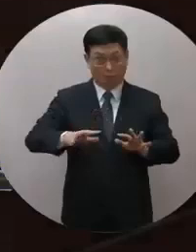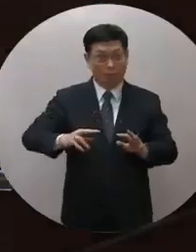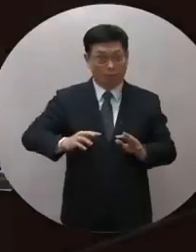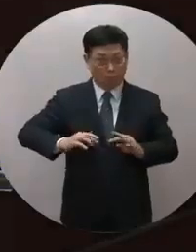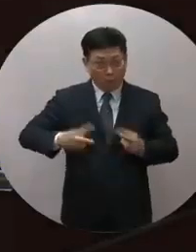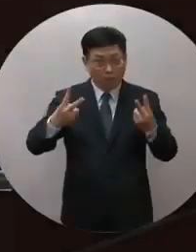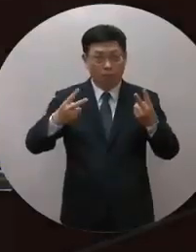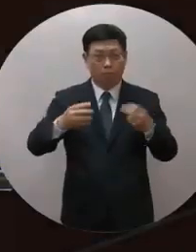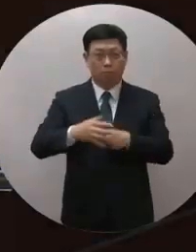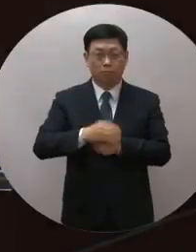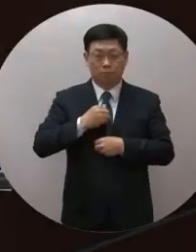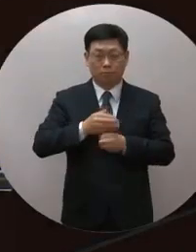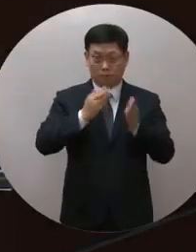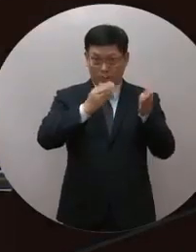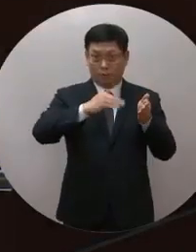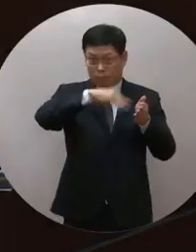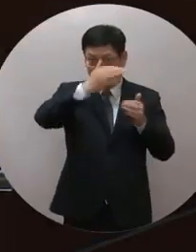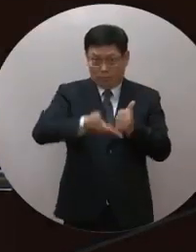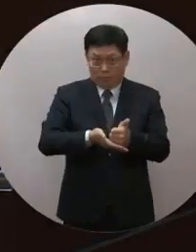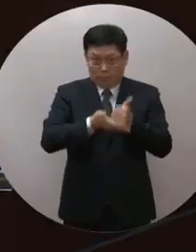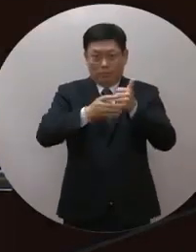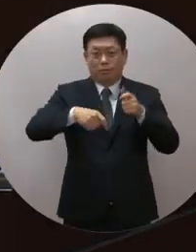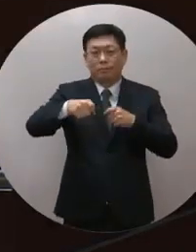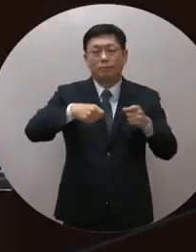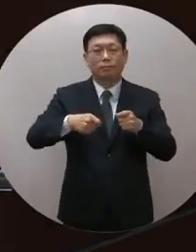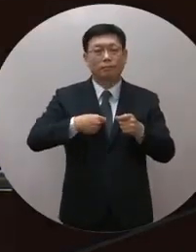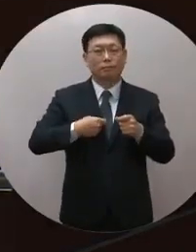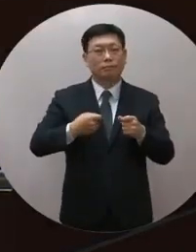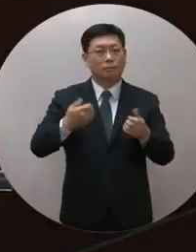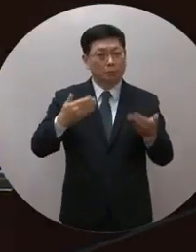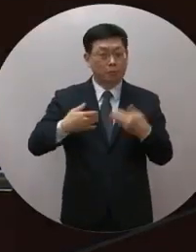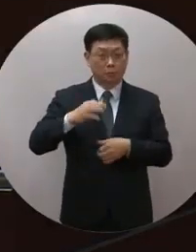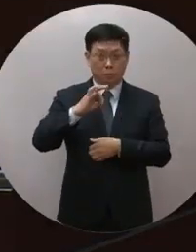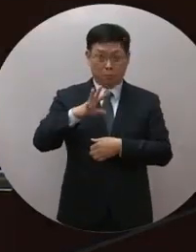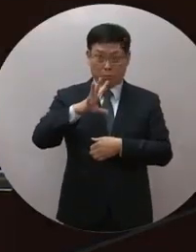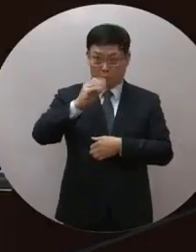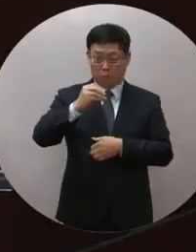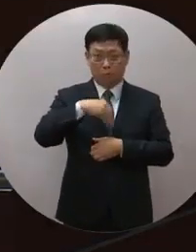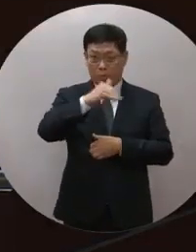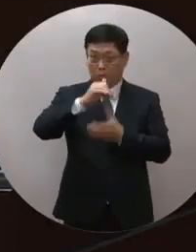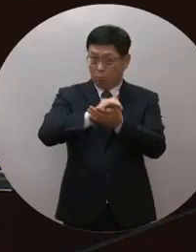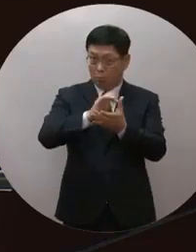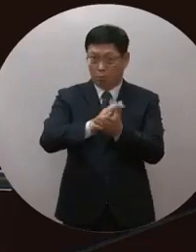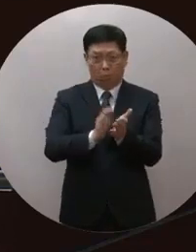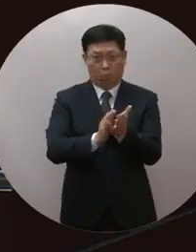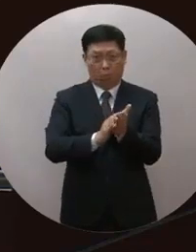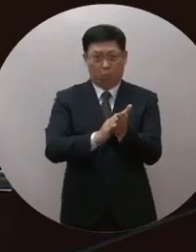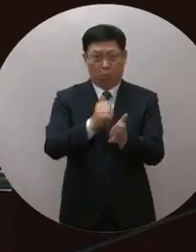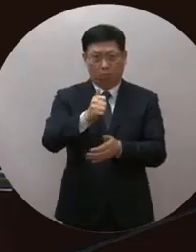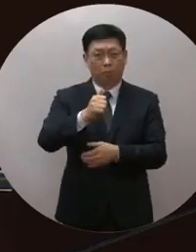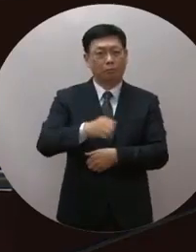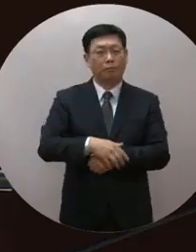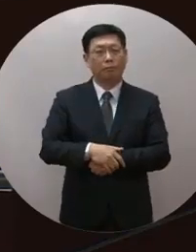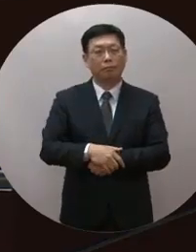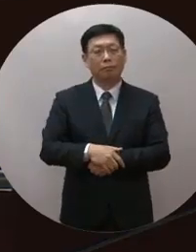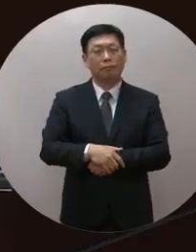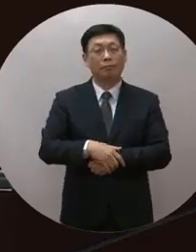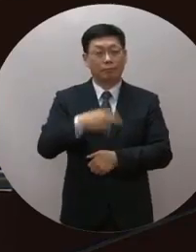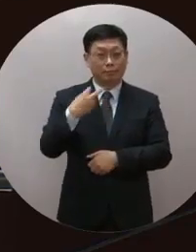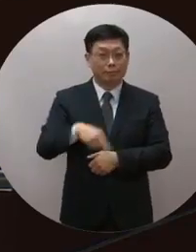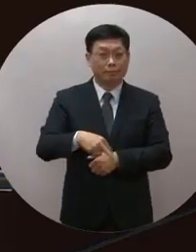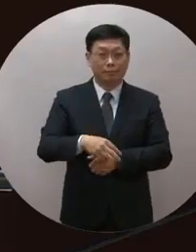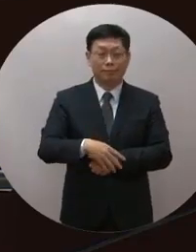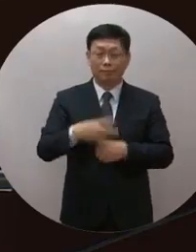出向山致敬的政策，获得500万山友大力的肯定赞赏，